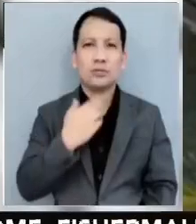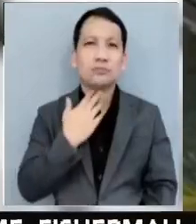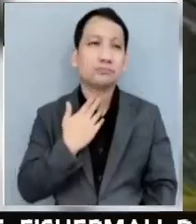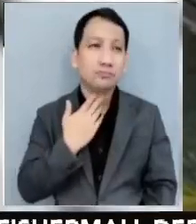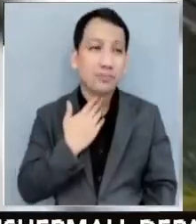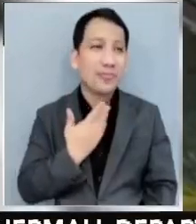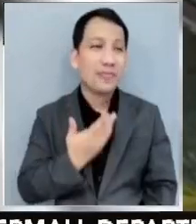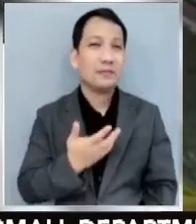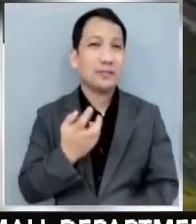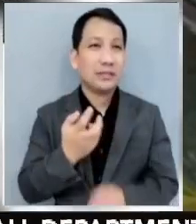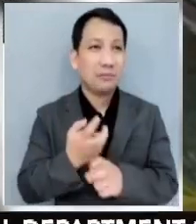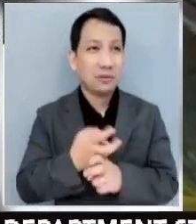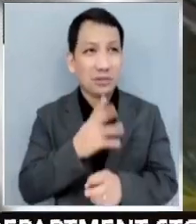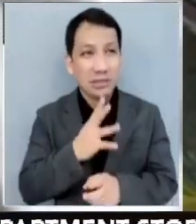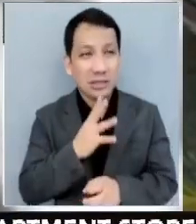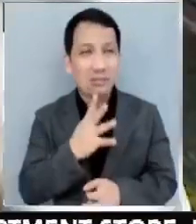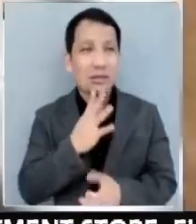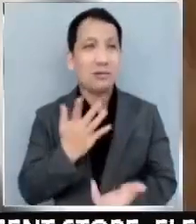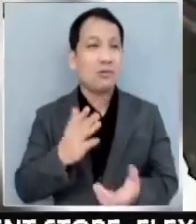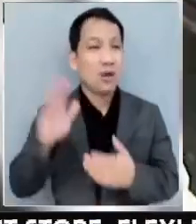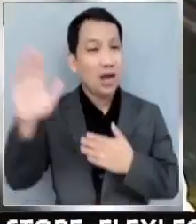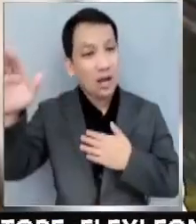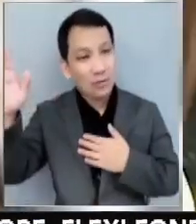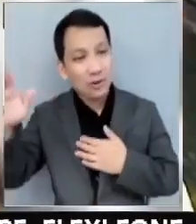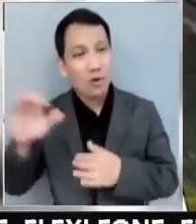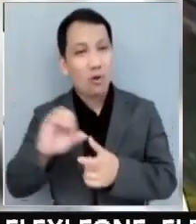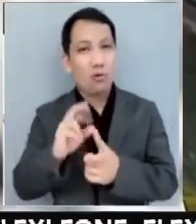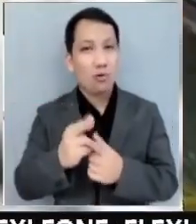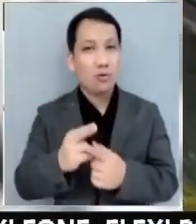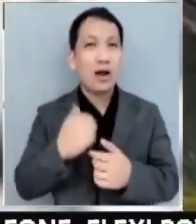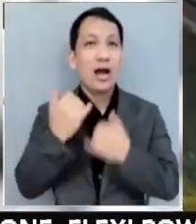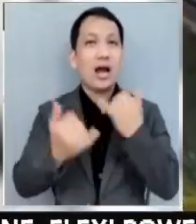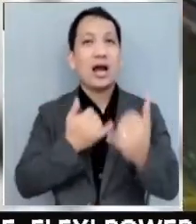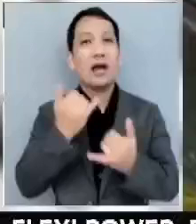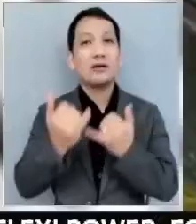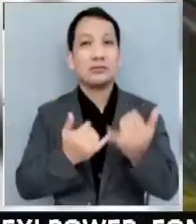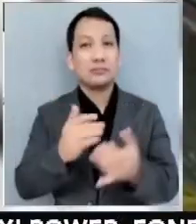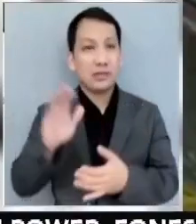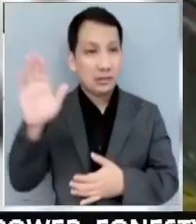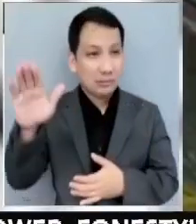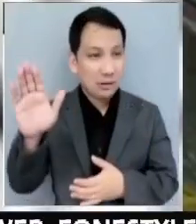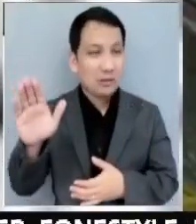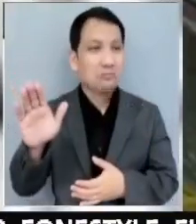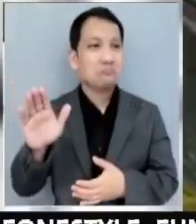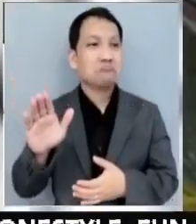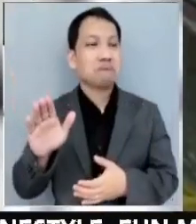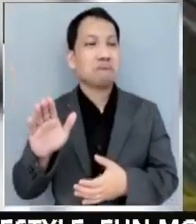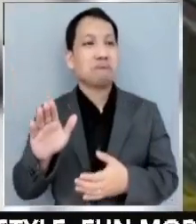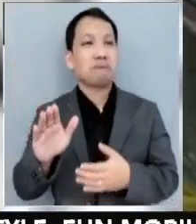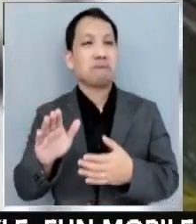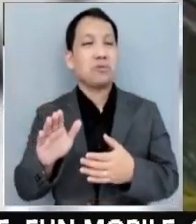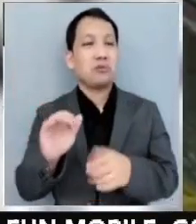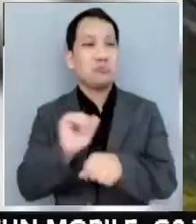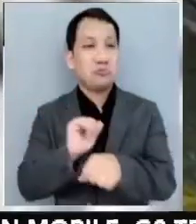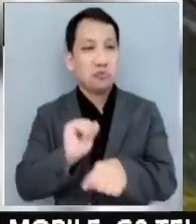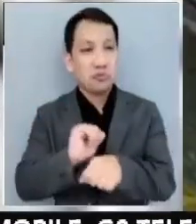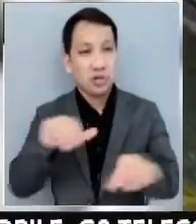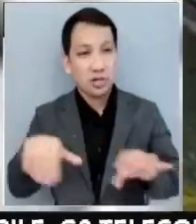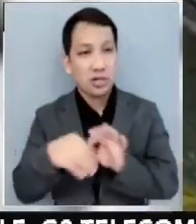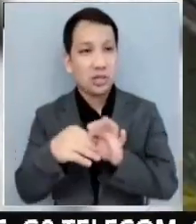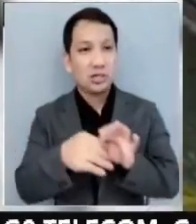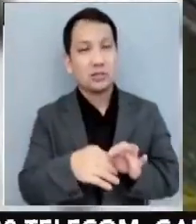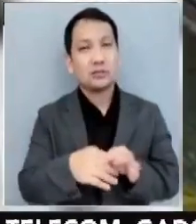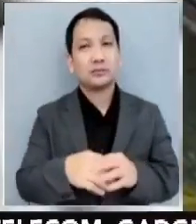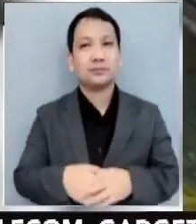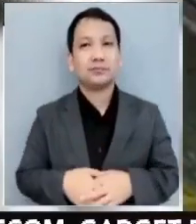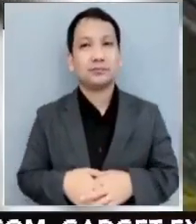kanyang pagiging barker o sigaw na sigaw, barker eh, no? Na kaya baka may nodules doon o